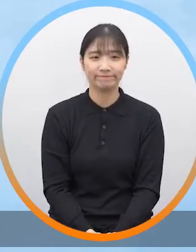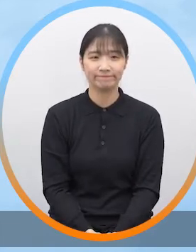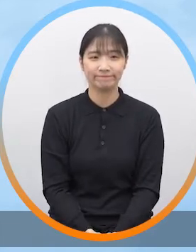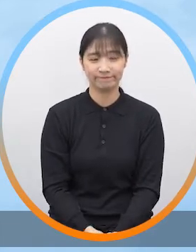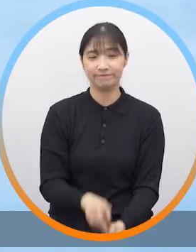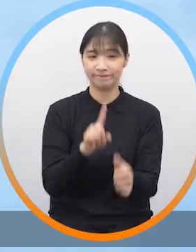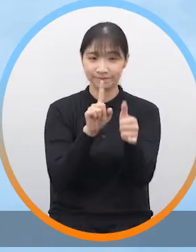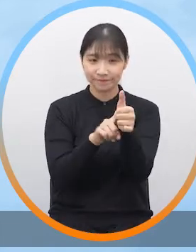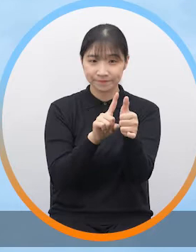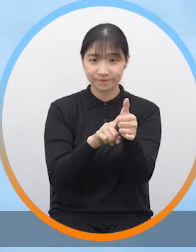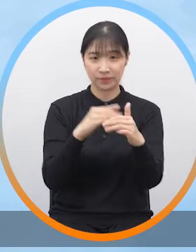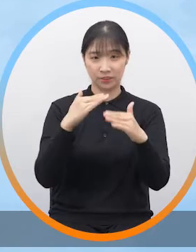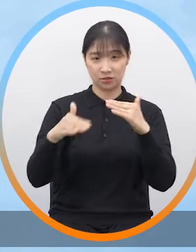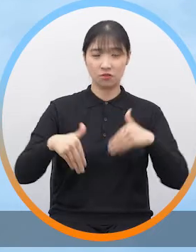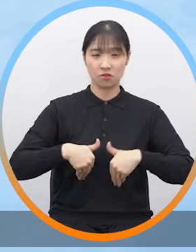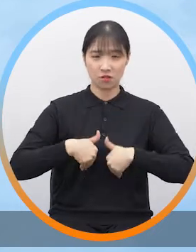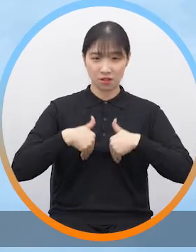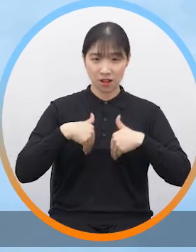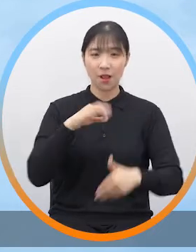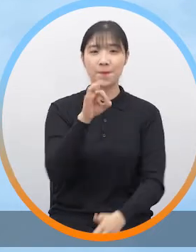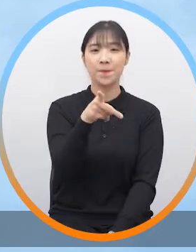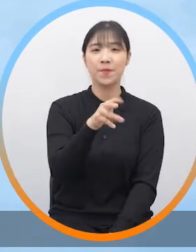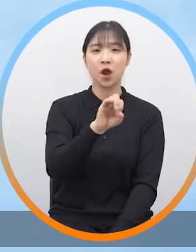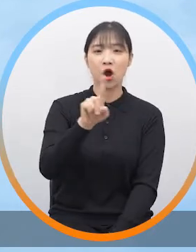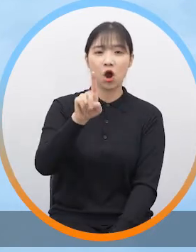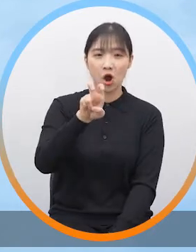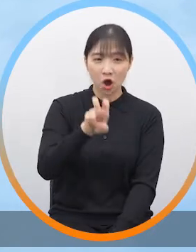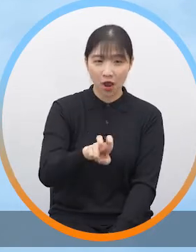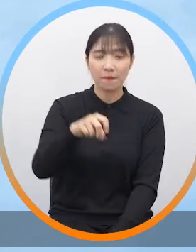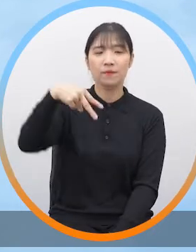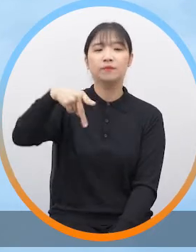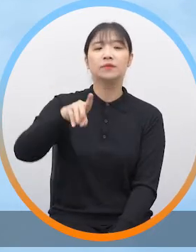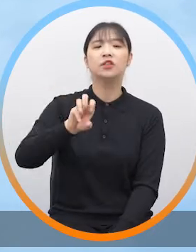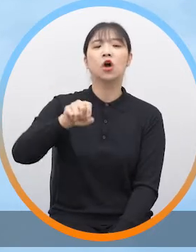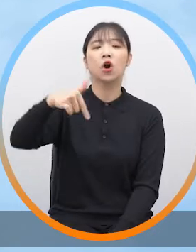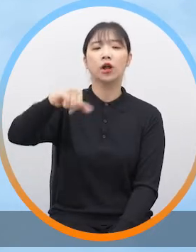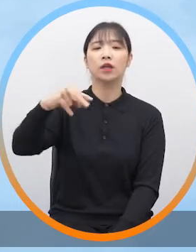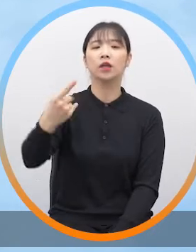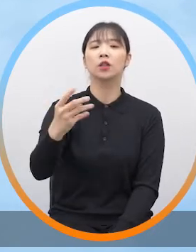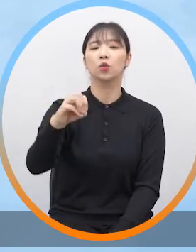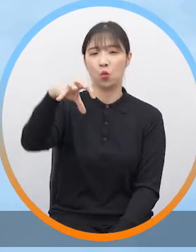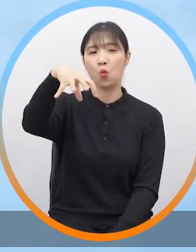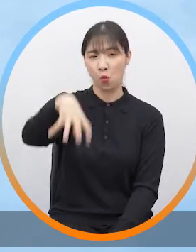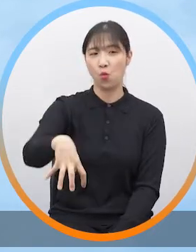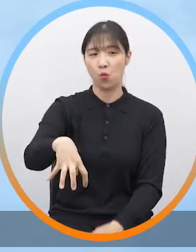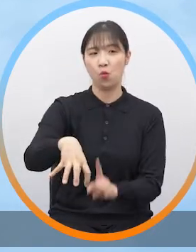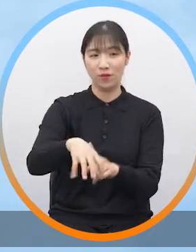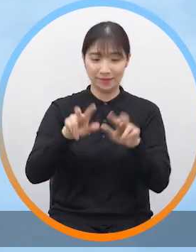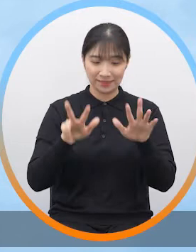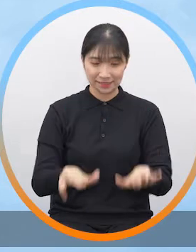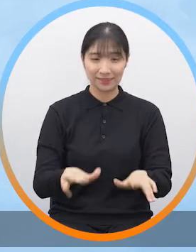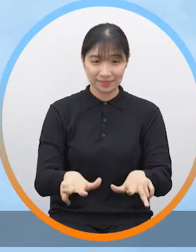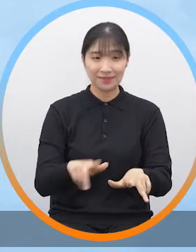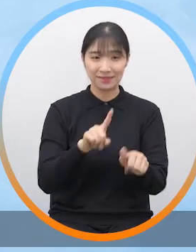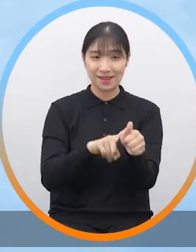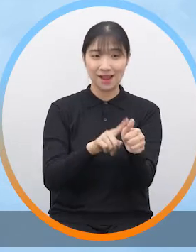왕인 박사는 전남 영암군 군서면 동구름리에 성기동이라고 하는 곳이 있어요. 지금 왕인